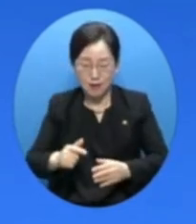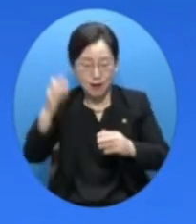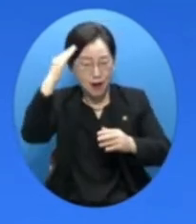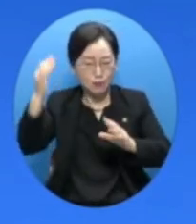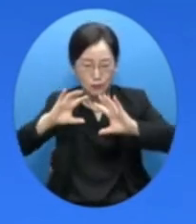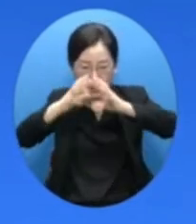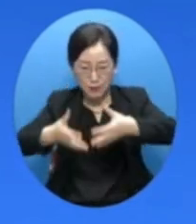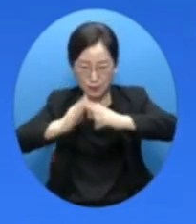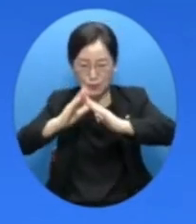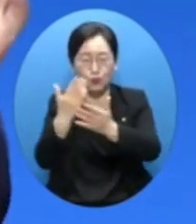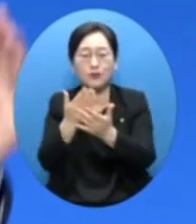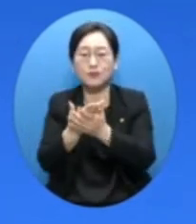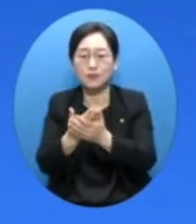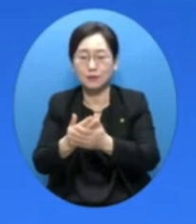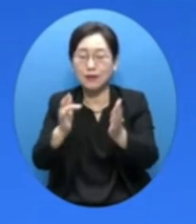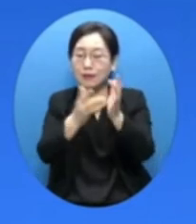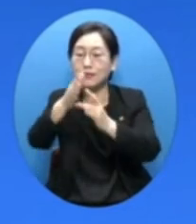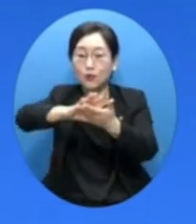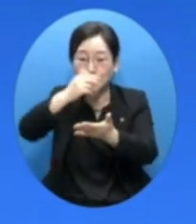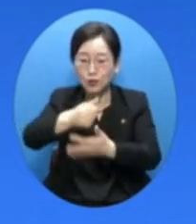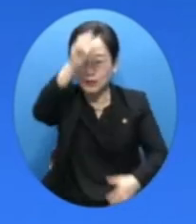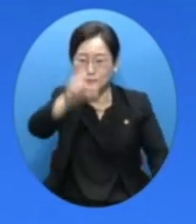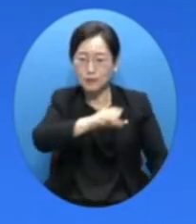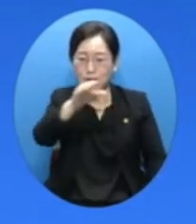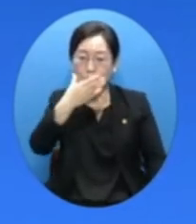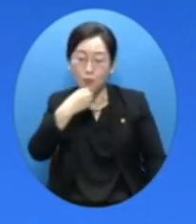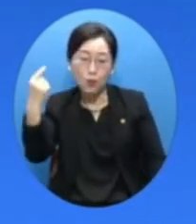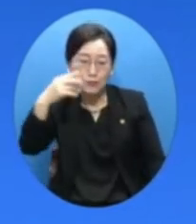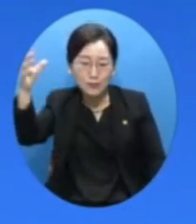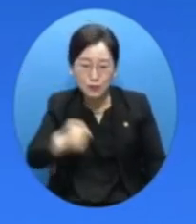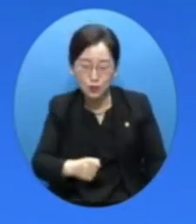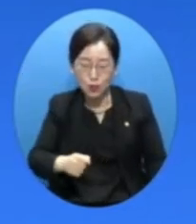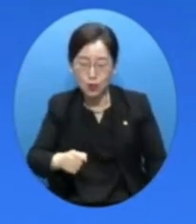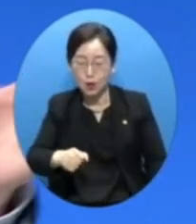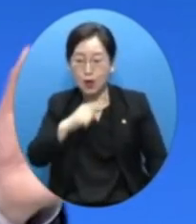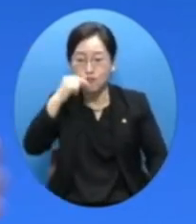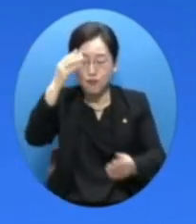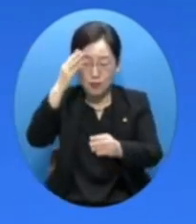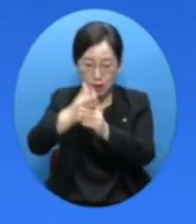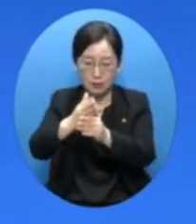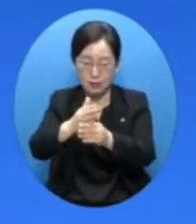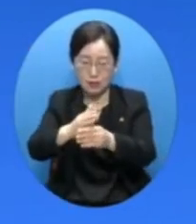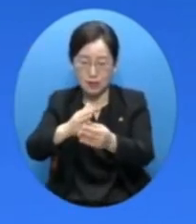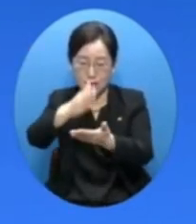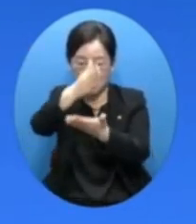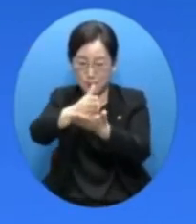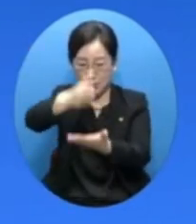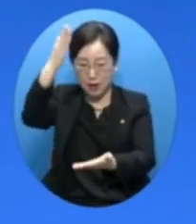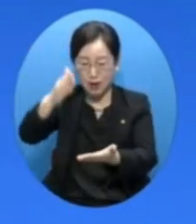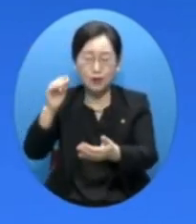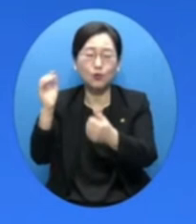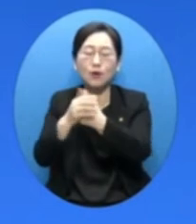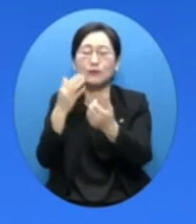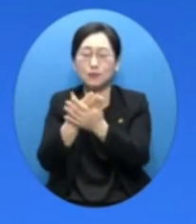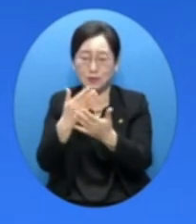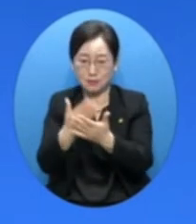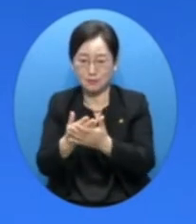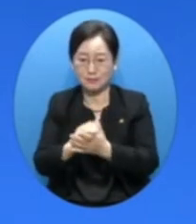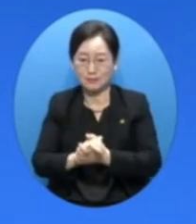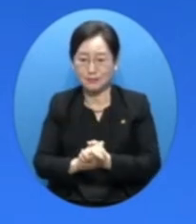하여 주시옵소서. 예수 그리스도의 십자가 복음으로 저 휴전선 무너뜨리고 남북이 통일되는 놀라운 역사를 이루게 하여